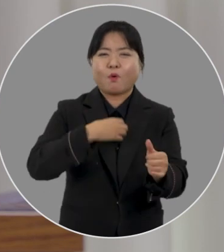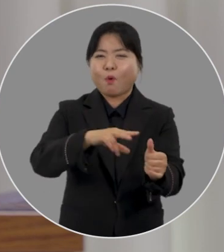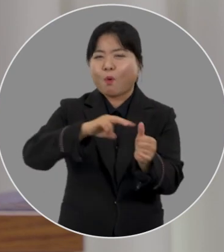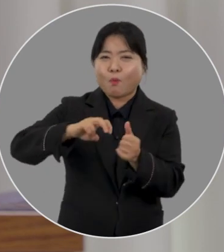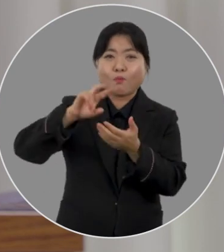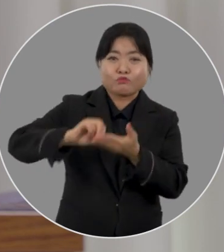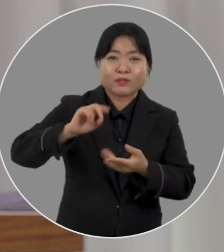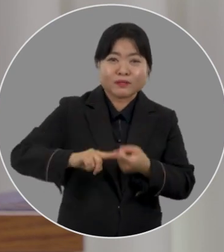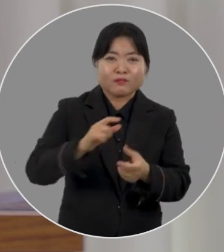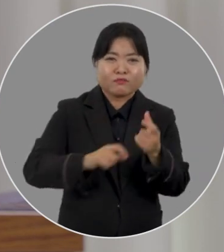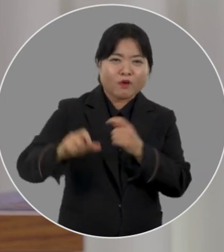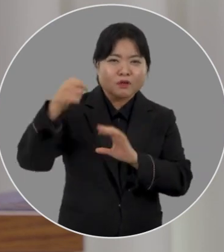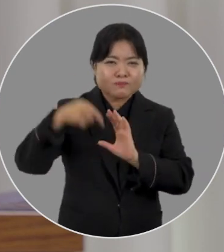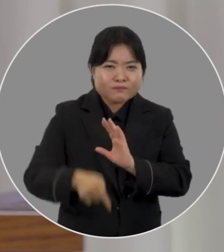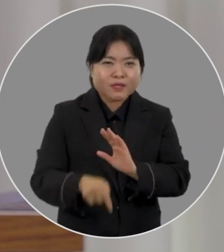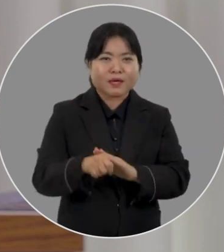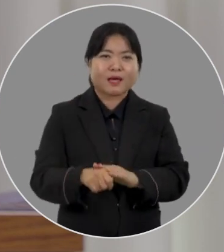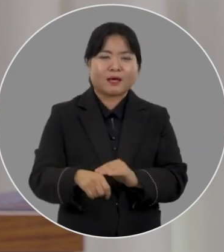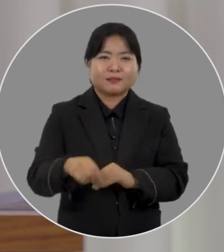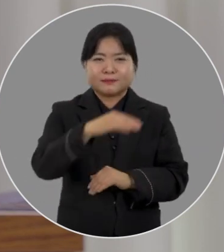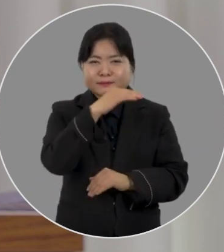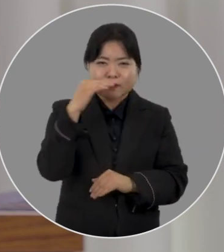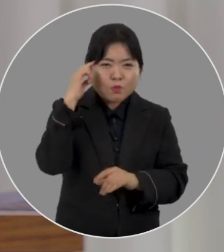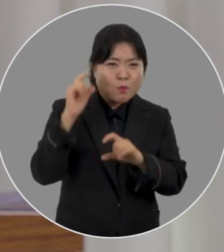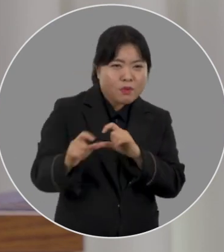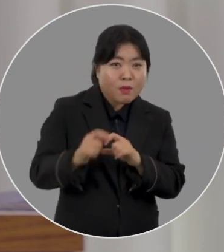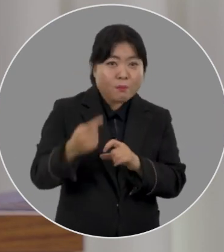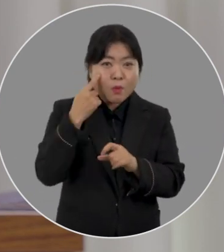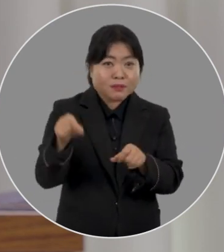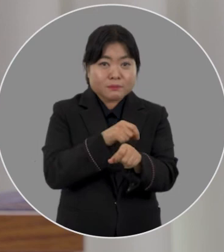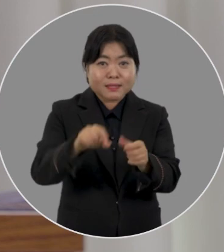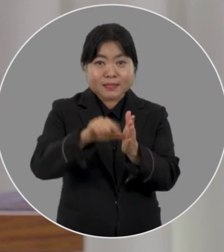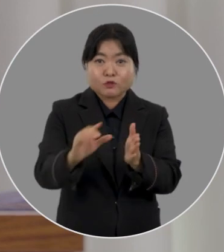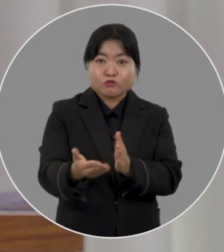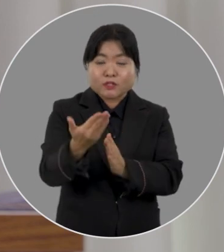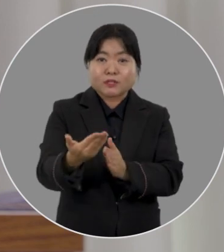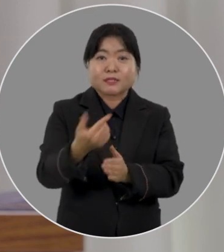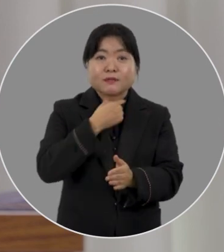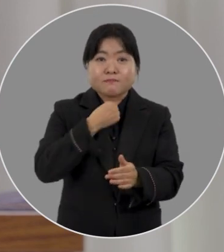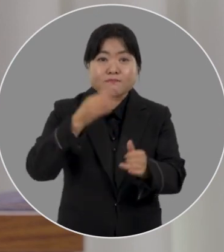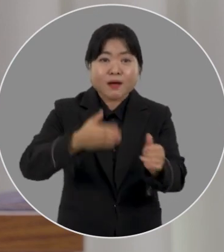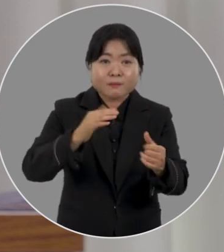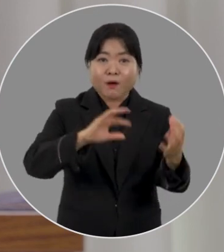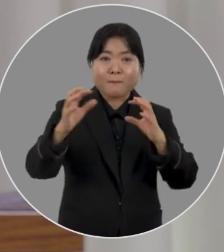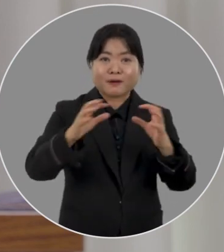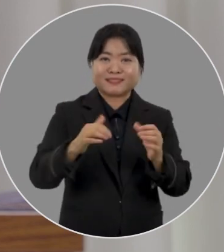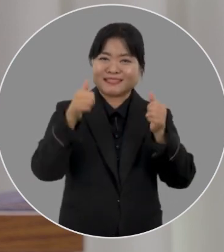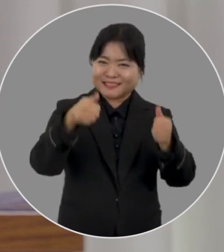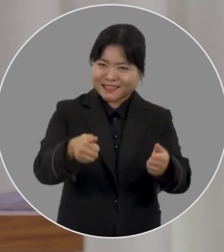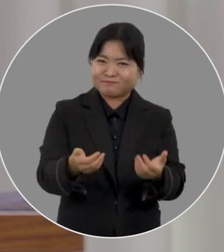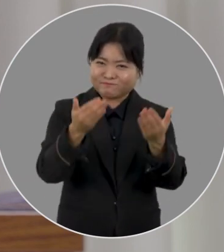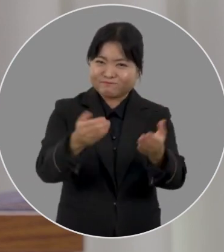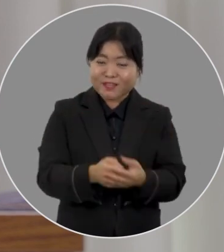대해서 보다 심도 있게 그리고 진지하게 고민해보는 그런 특별한 시간이 되셨기를 바랍니다. 자, 컨퍼런스 여기서 인사드릴까